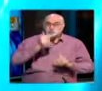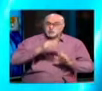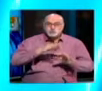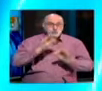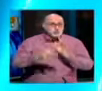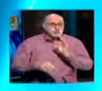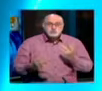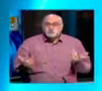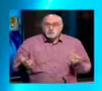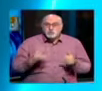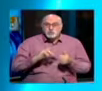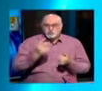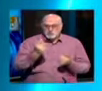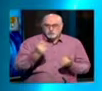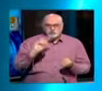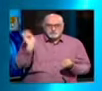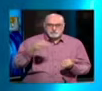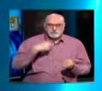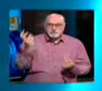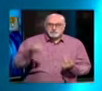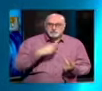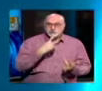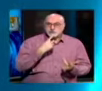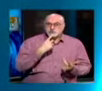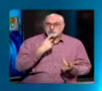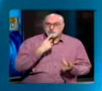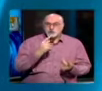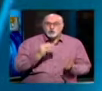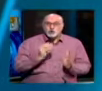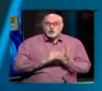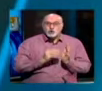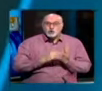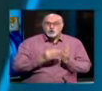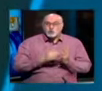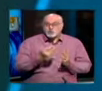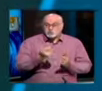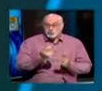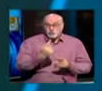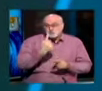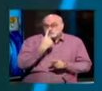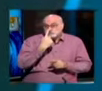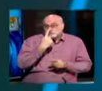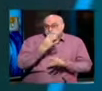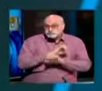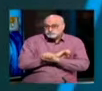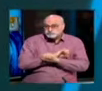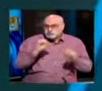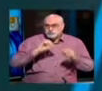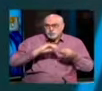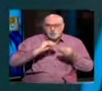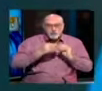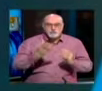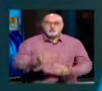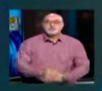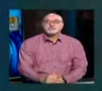وهمية لنهب الأموال، ما ينذر بانفجار اجتماعي وانهيار اقتصادي